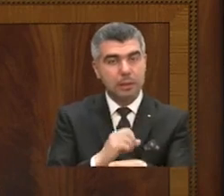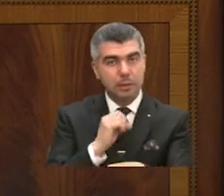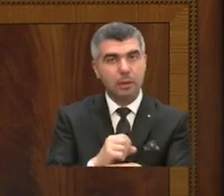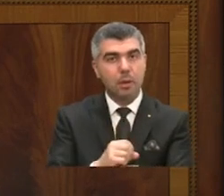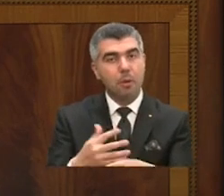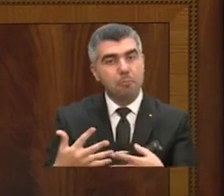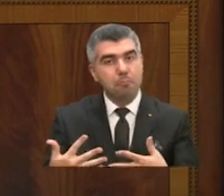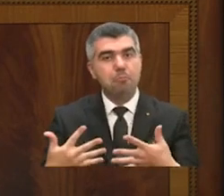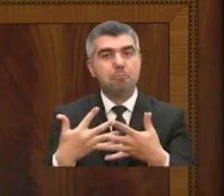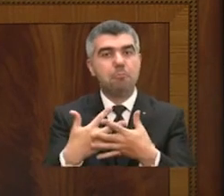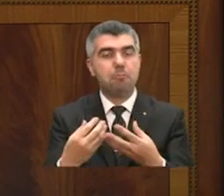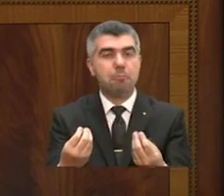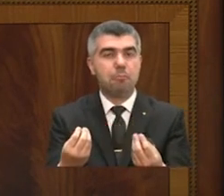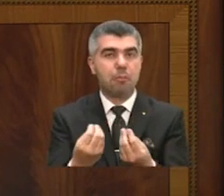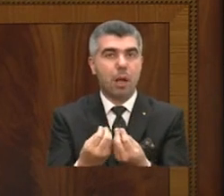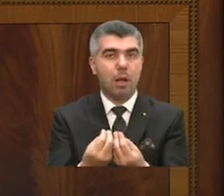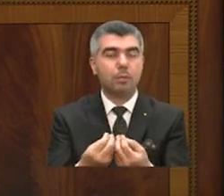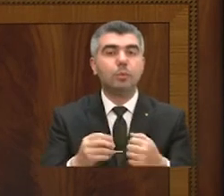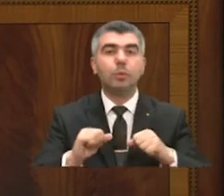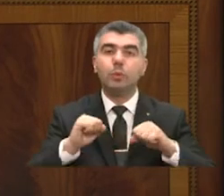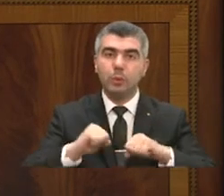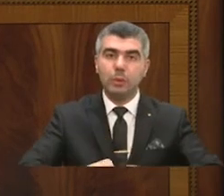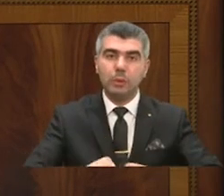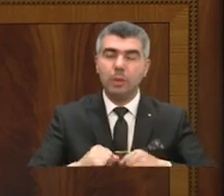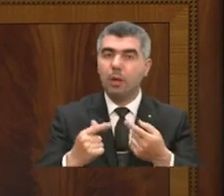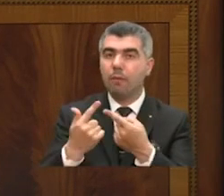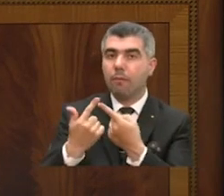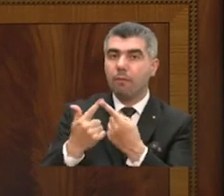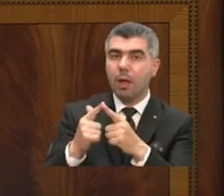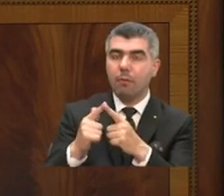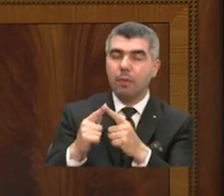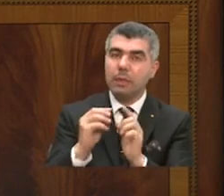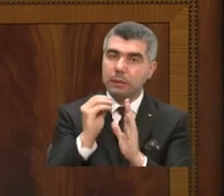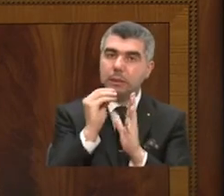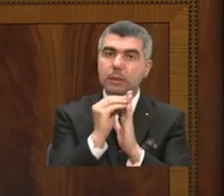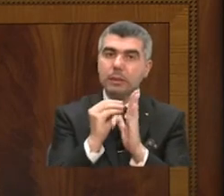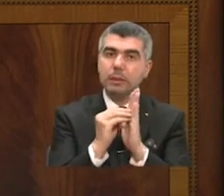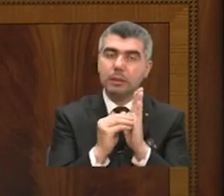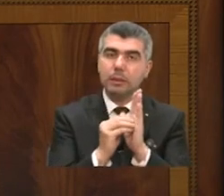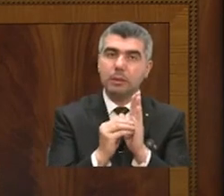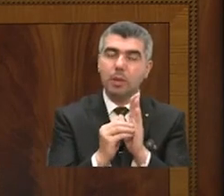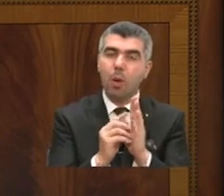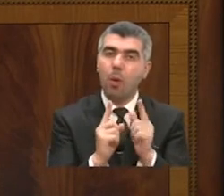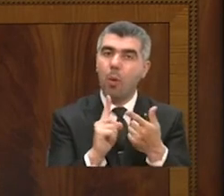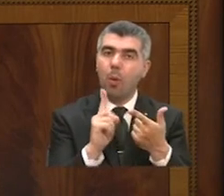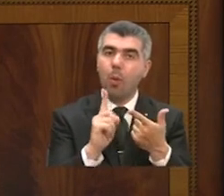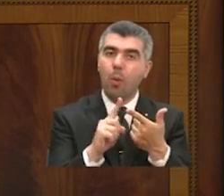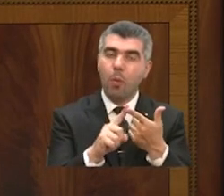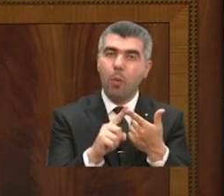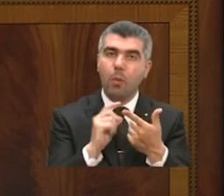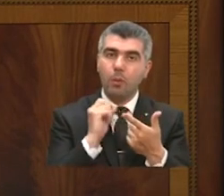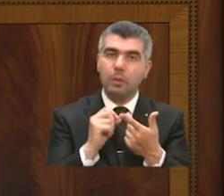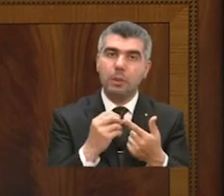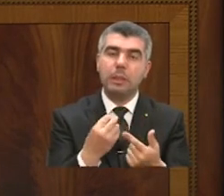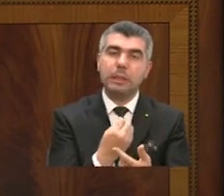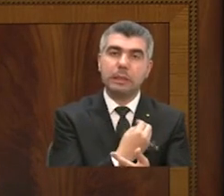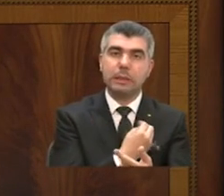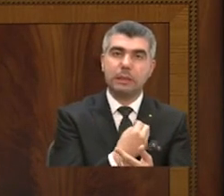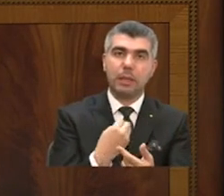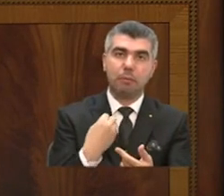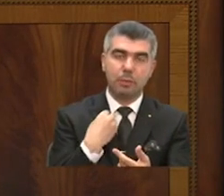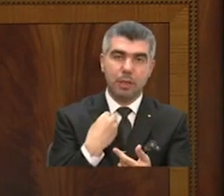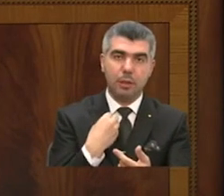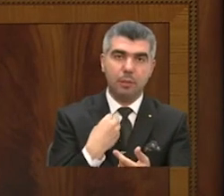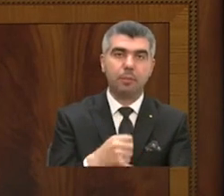وشركاء الاجتماعيين بالتوافق على عدد من النقاط، على رأسها رفع الحيف على الأطباء، يعني